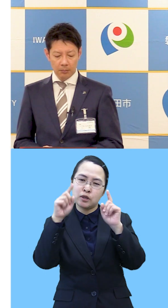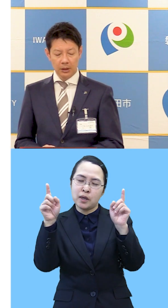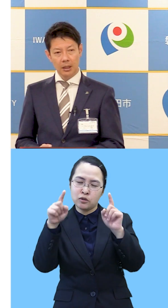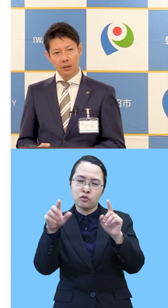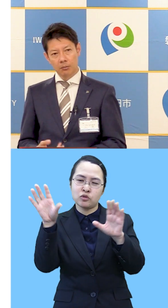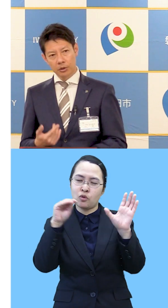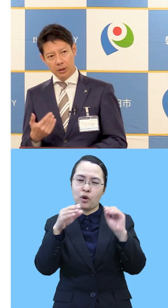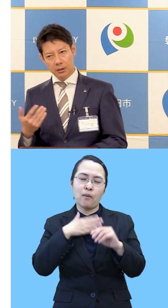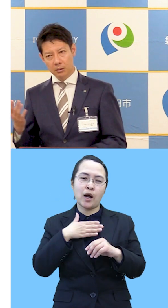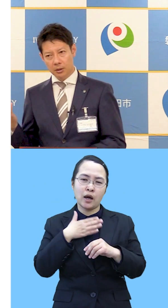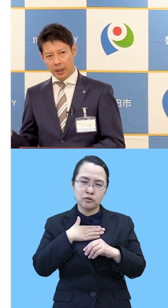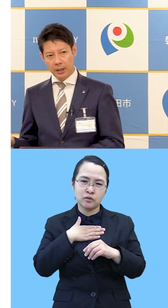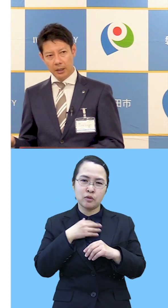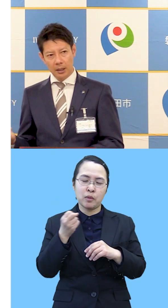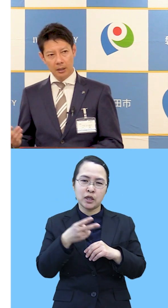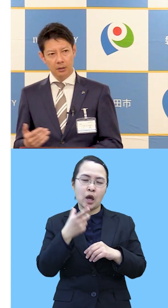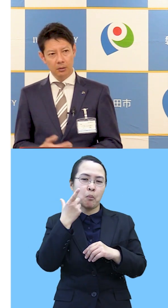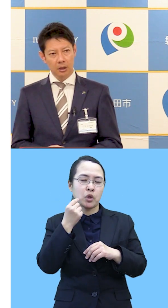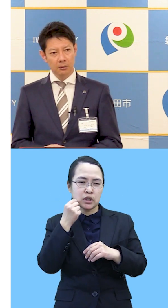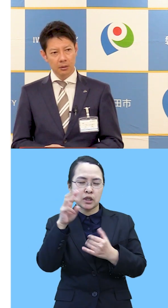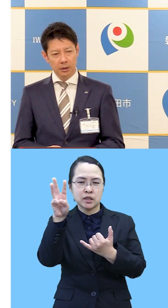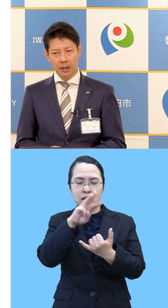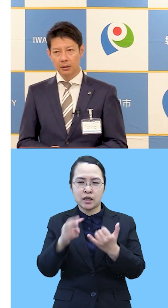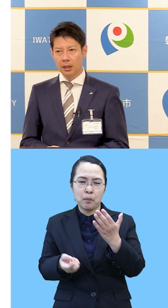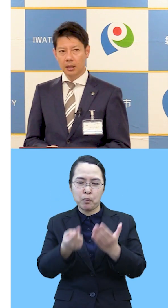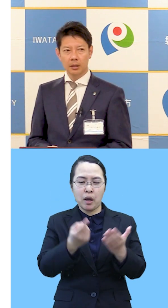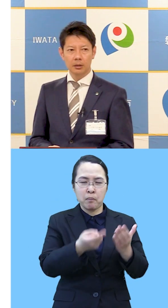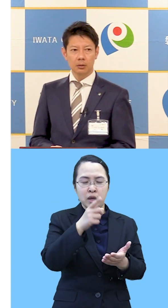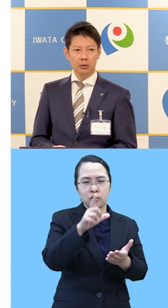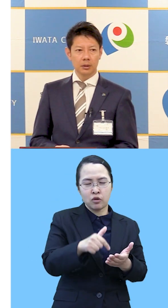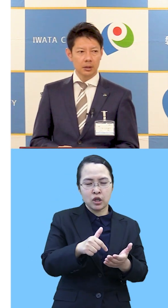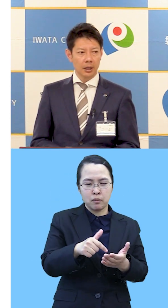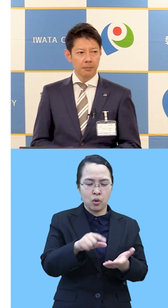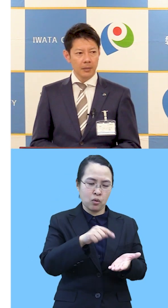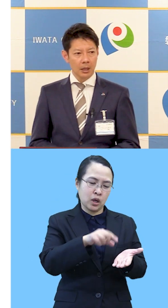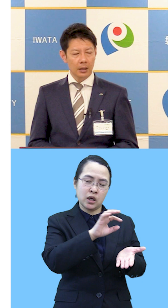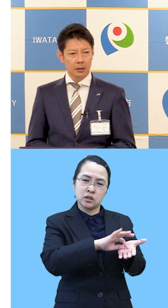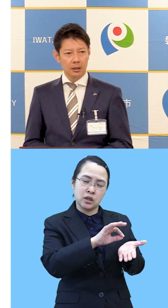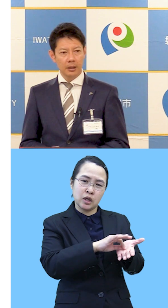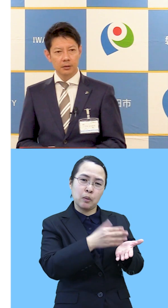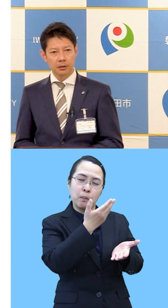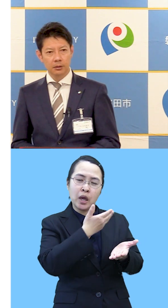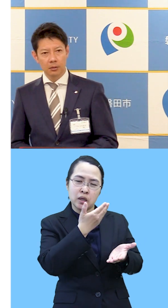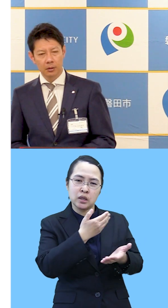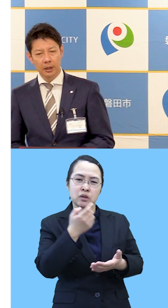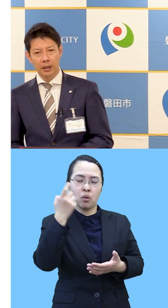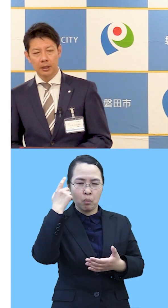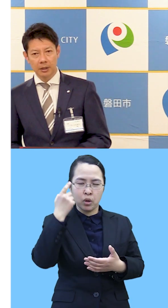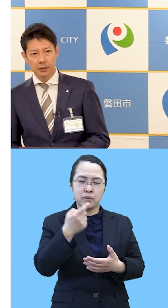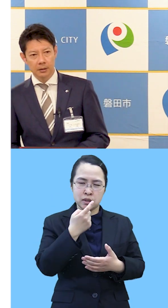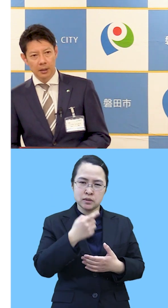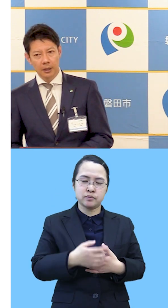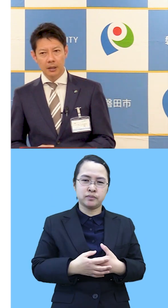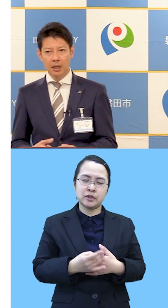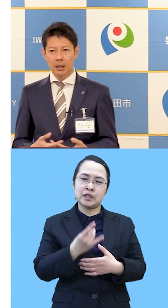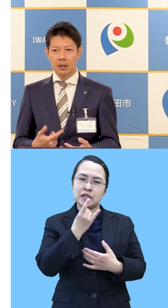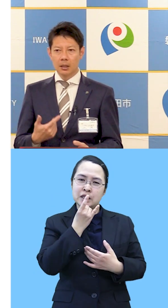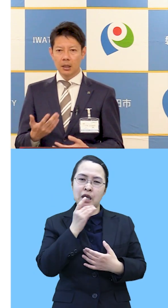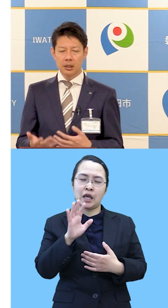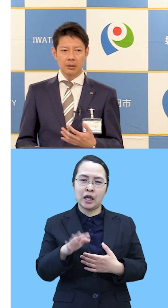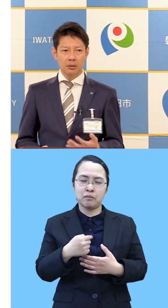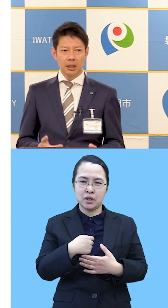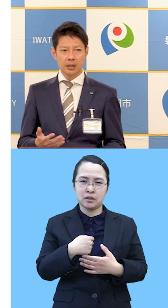ということ、またもしかすると災害なんかの時にも使えるかななんていうことをですね、期待をするところであります。